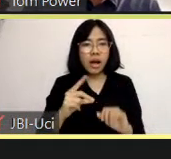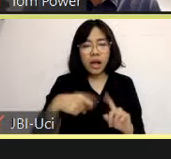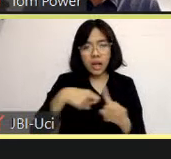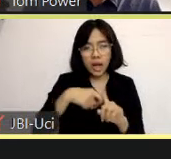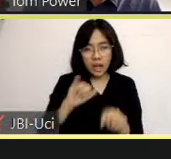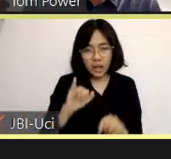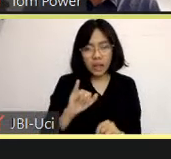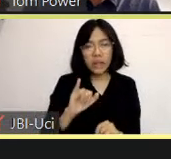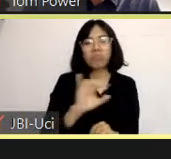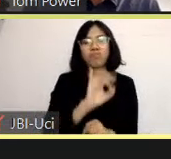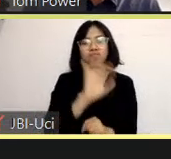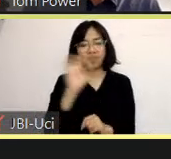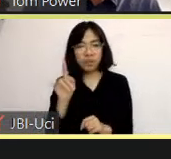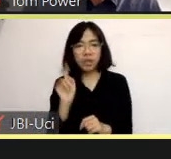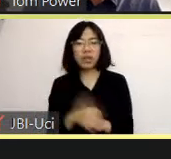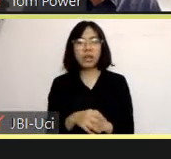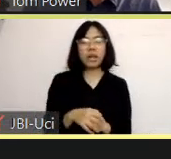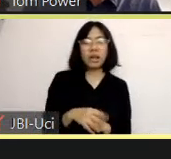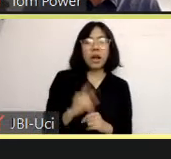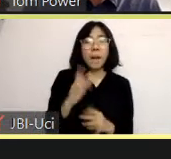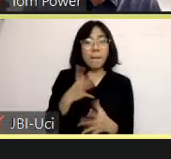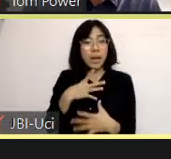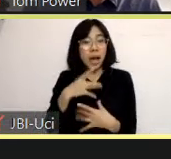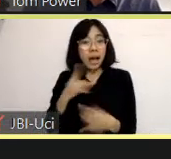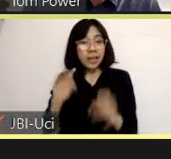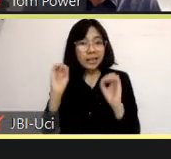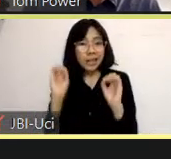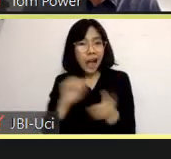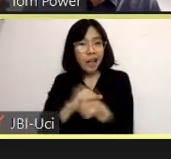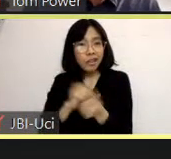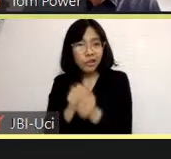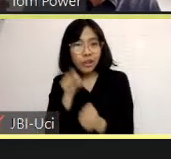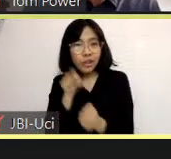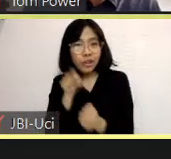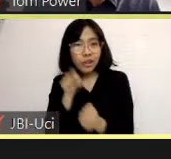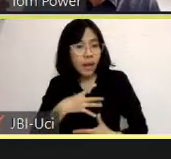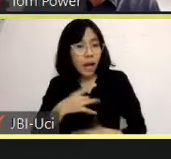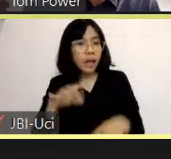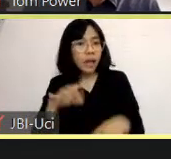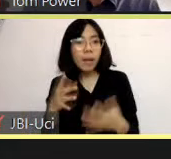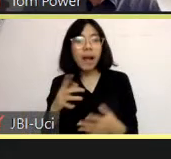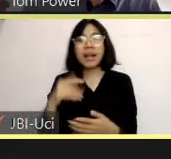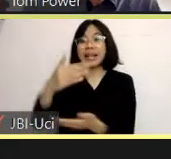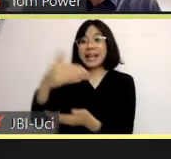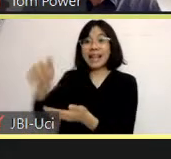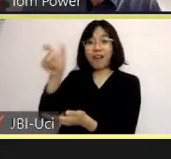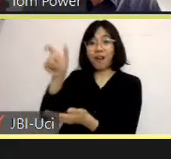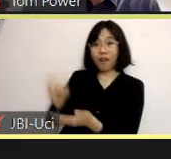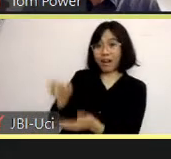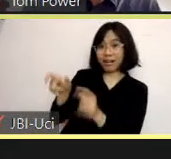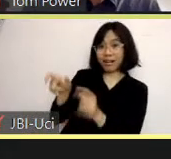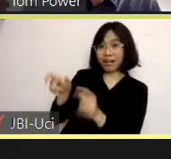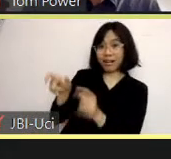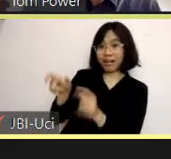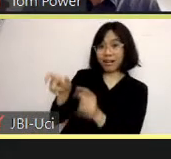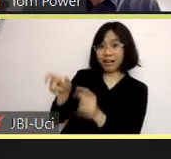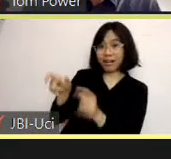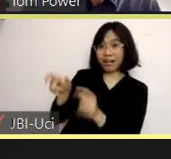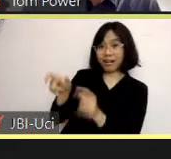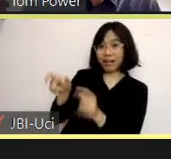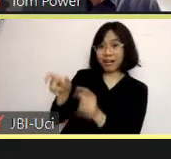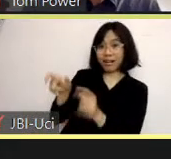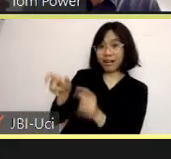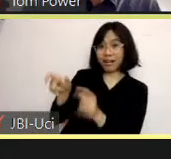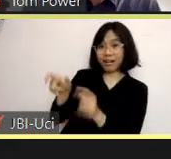ketika data pribadi itu dimunculkan, akibatnya memunculkan serangan-serangan lainnya, itu